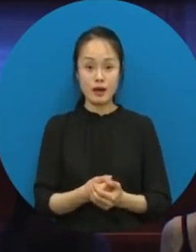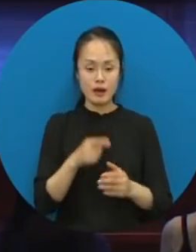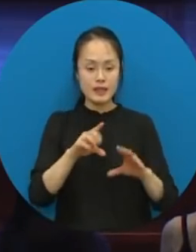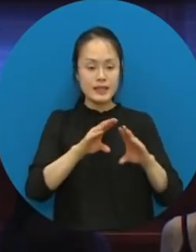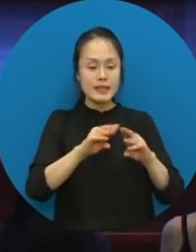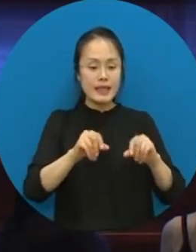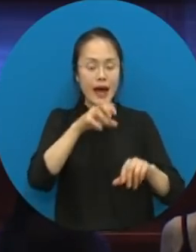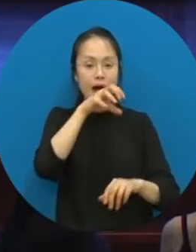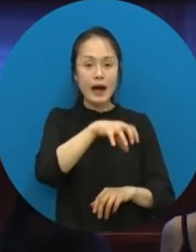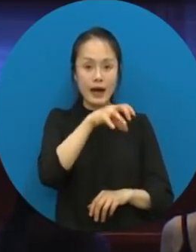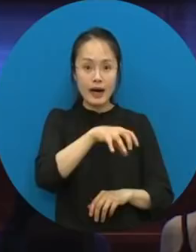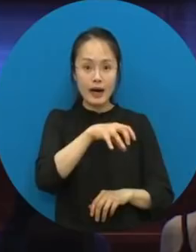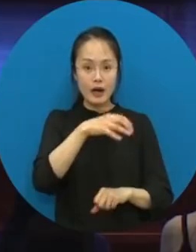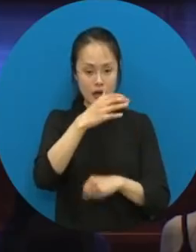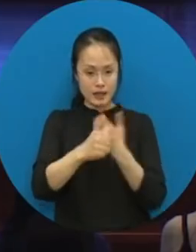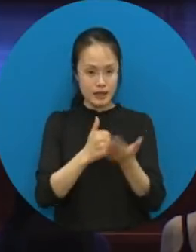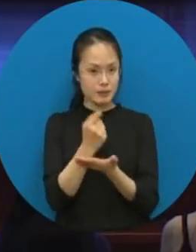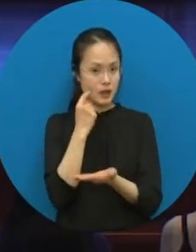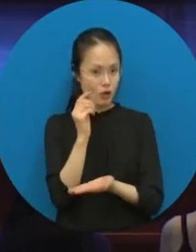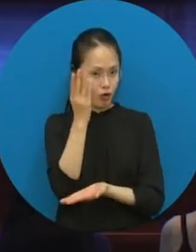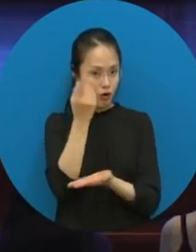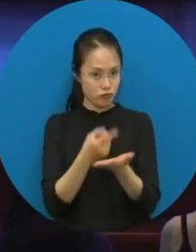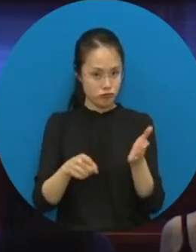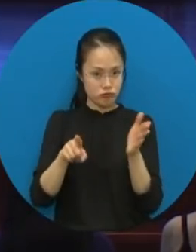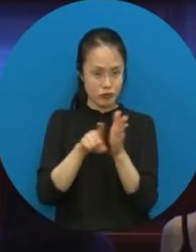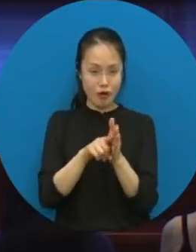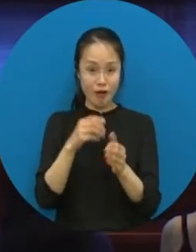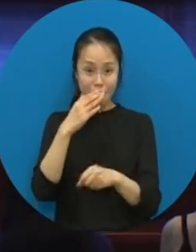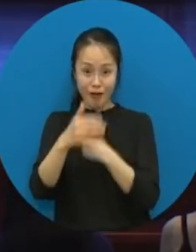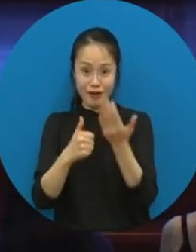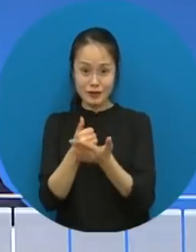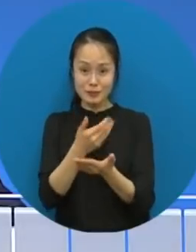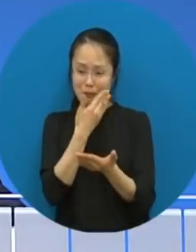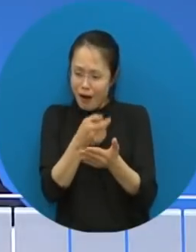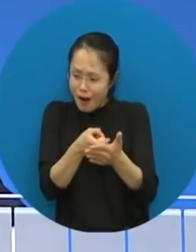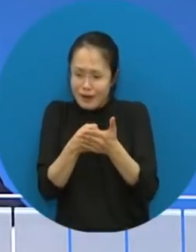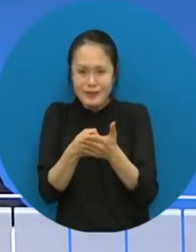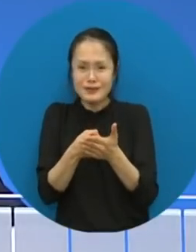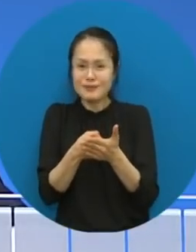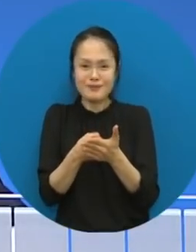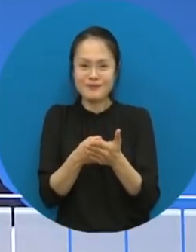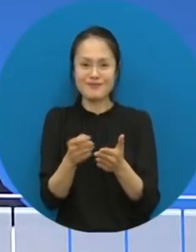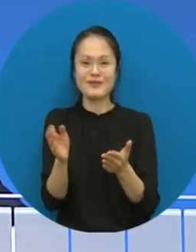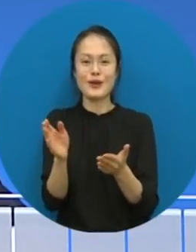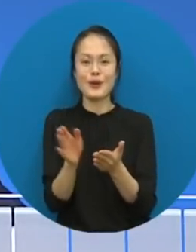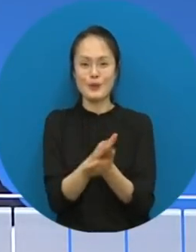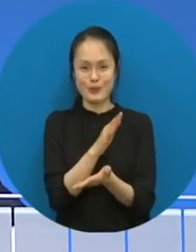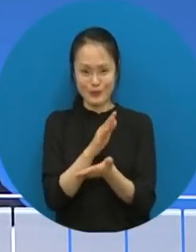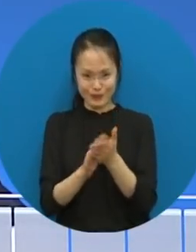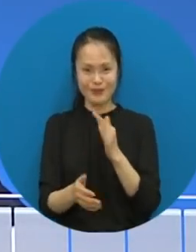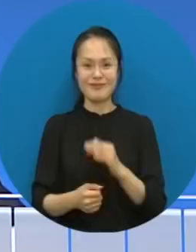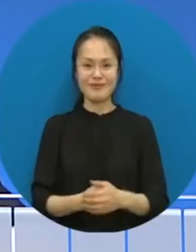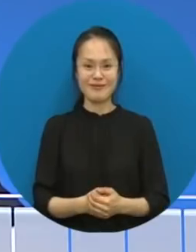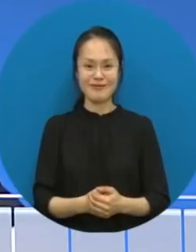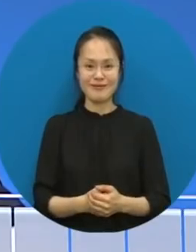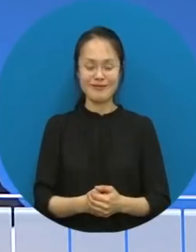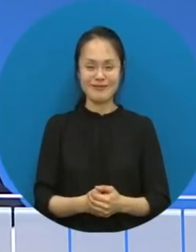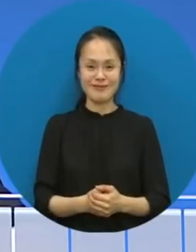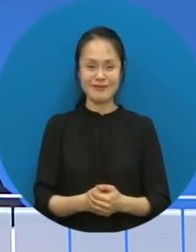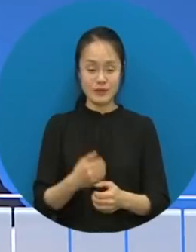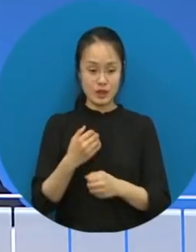위하여 하나님께서 아무것도 아끼지 아니하십니다. 왜냐하면 용사들은 그들의 이름을 기억하지 않기